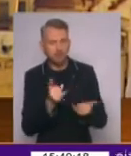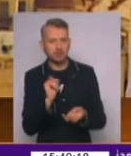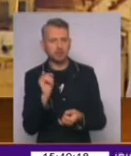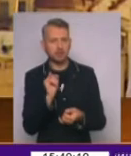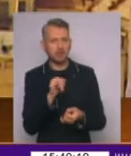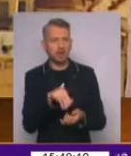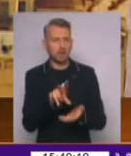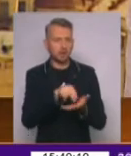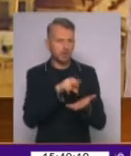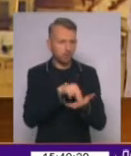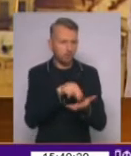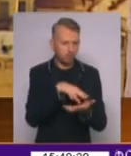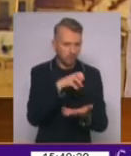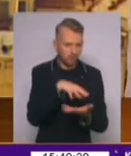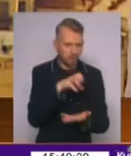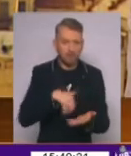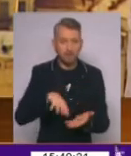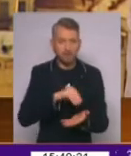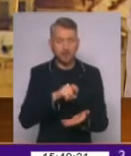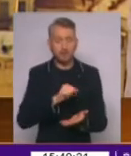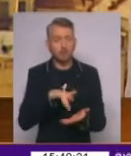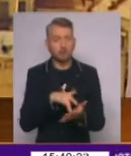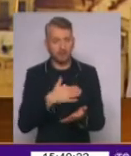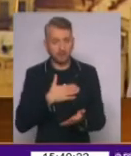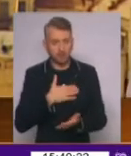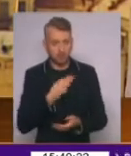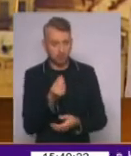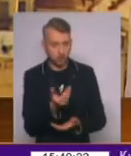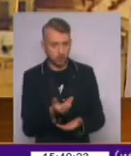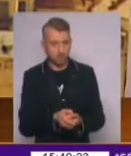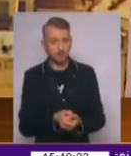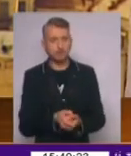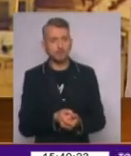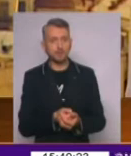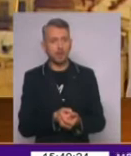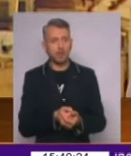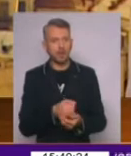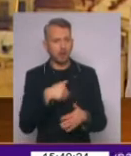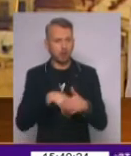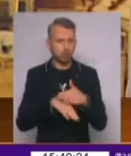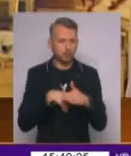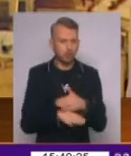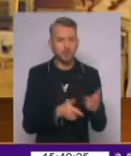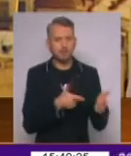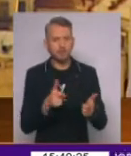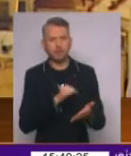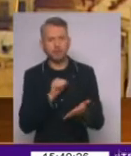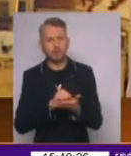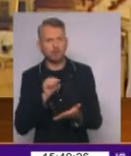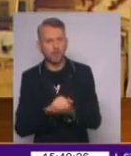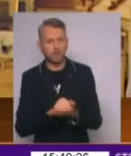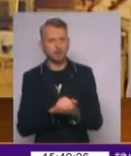забезпечують ксерокопіювання. Все за комунальний, за наш міський кошт, роздруковування, підготовку